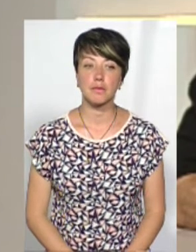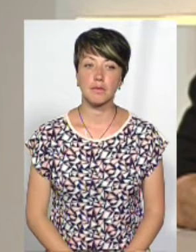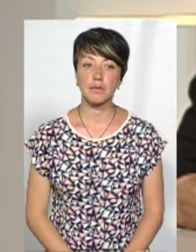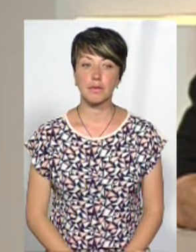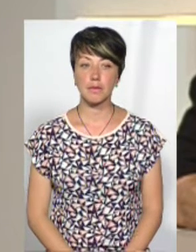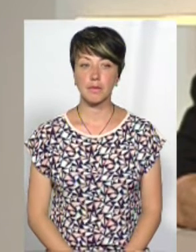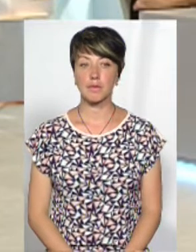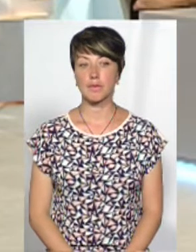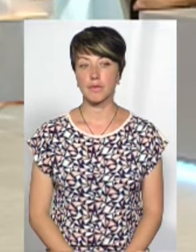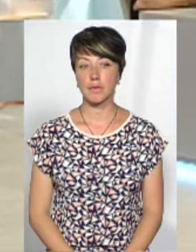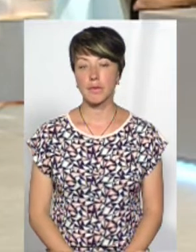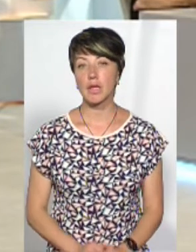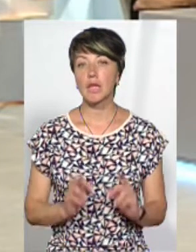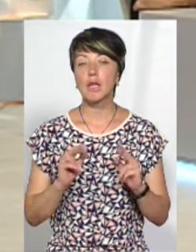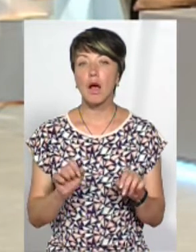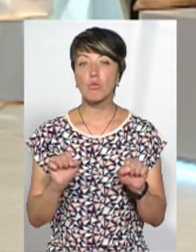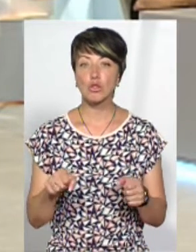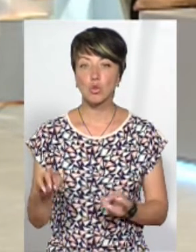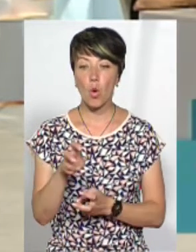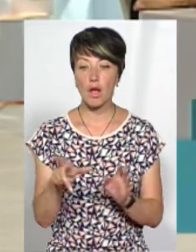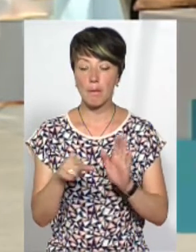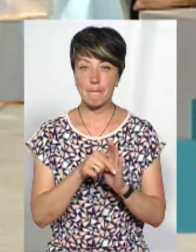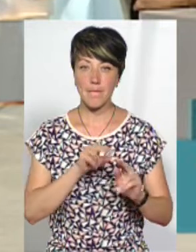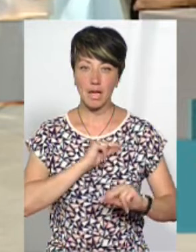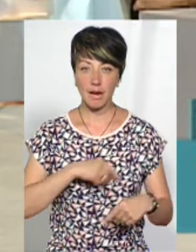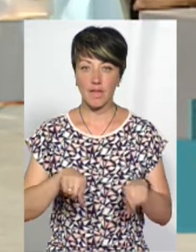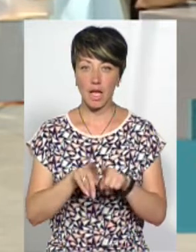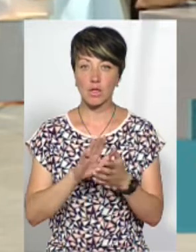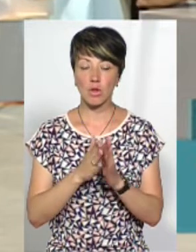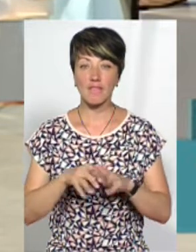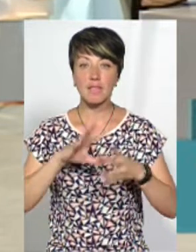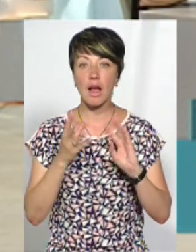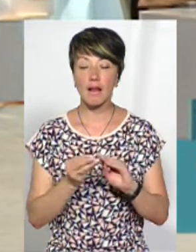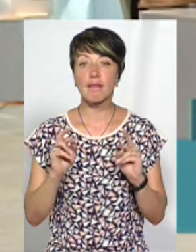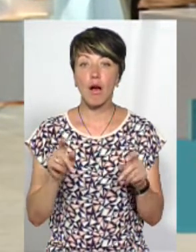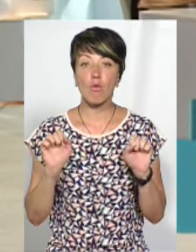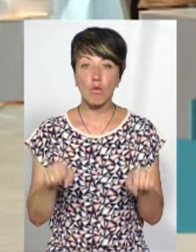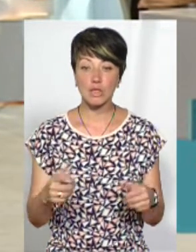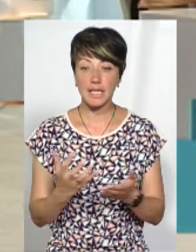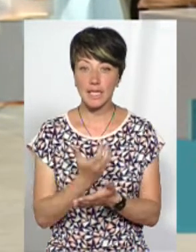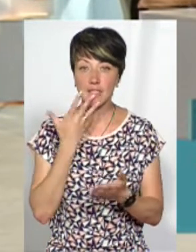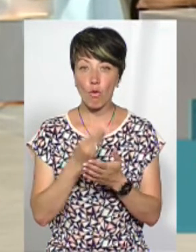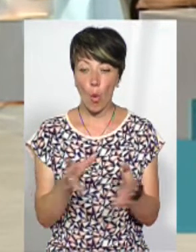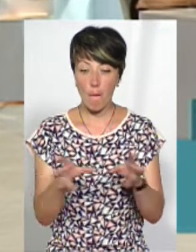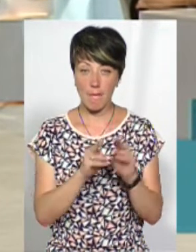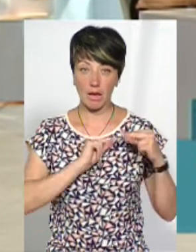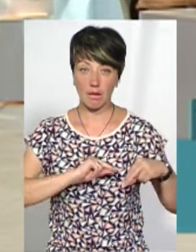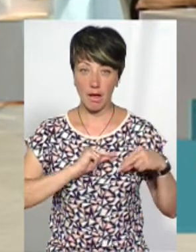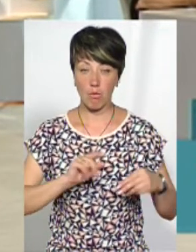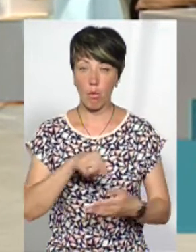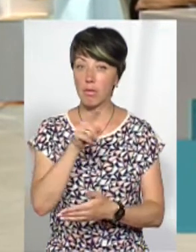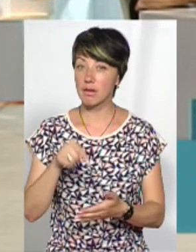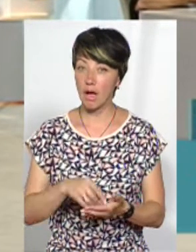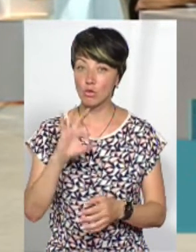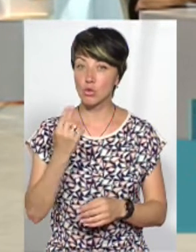Пане Сергій, як можливо шукати партнерів в таких ситуаціях? І взагалі, як взагалі можна знайти свого партнера в